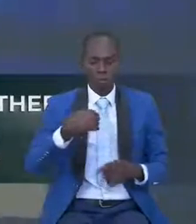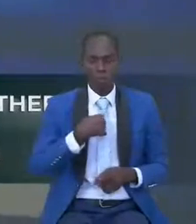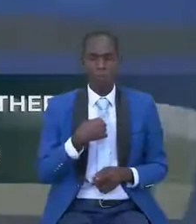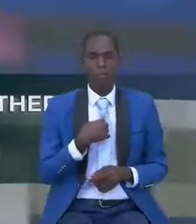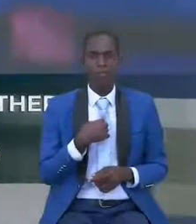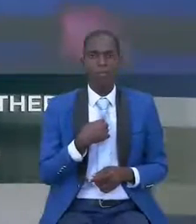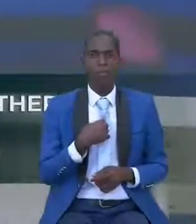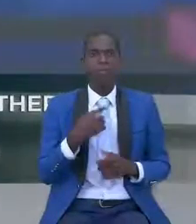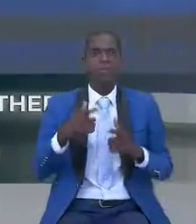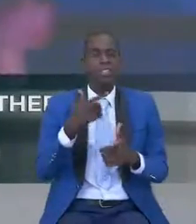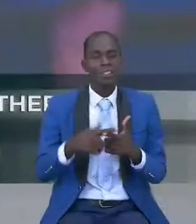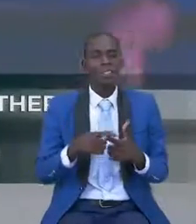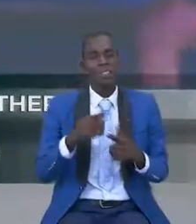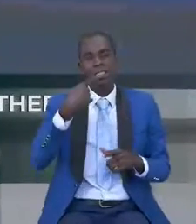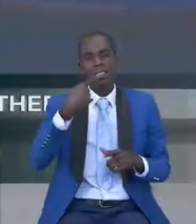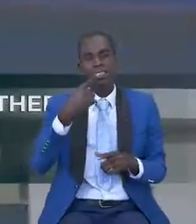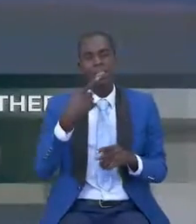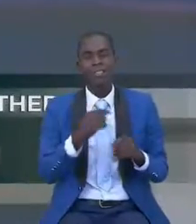12.